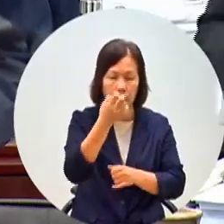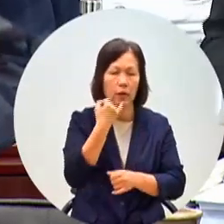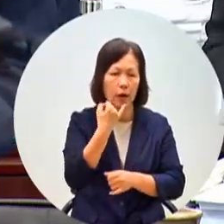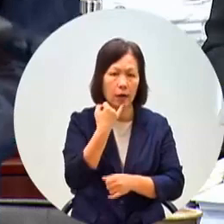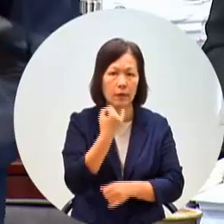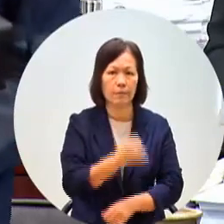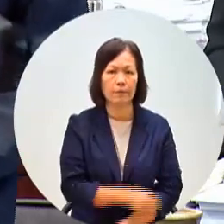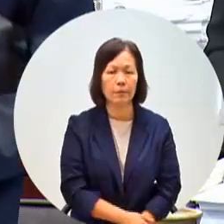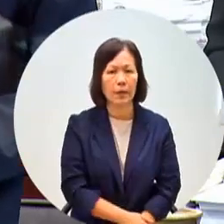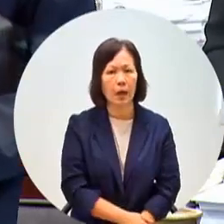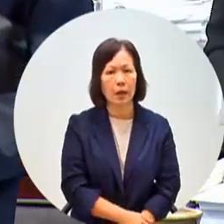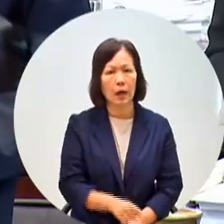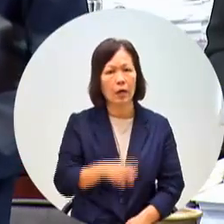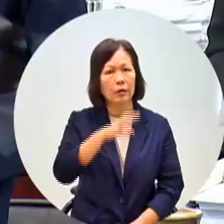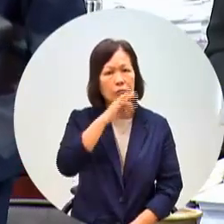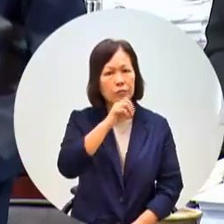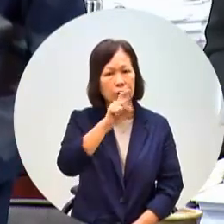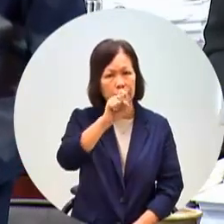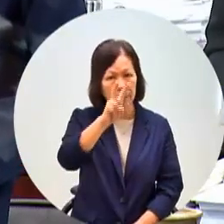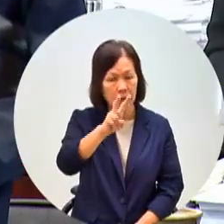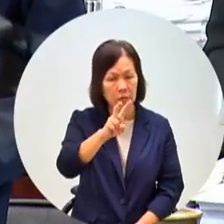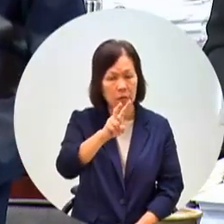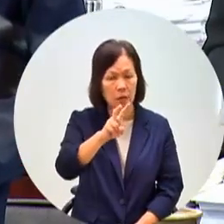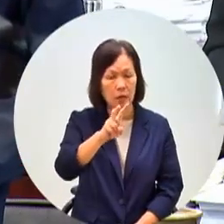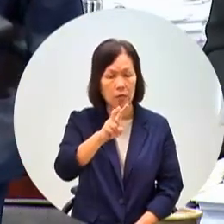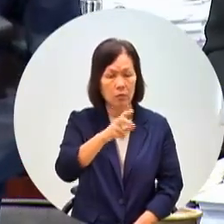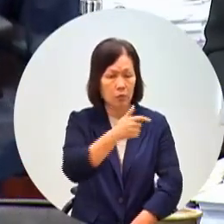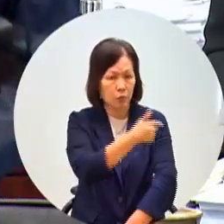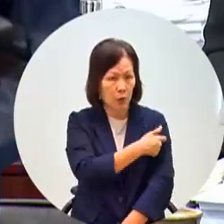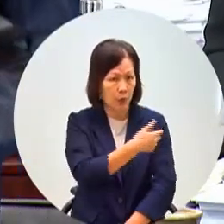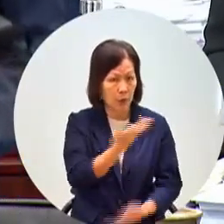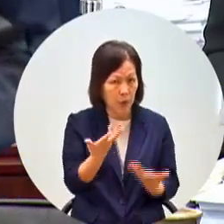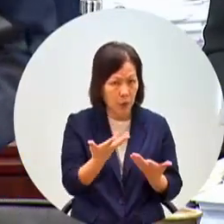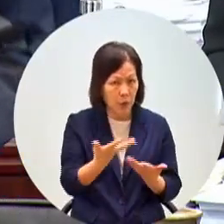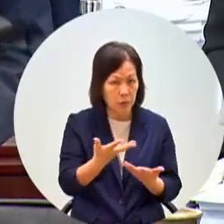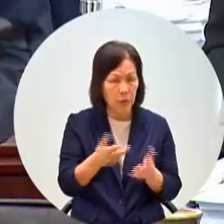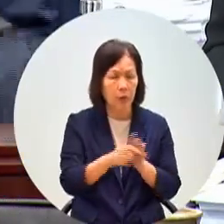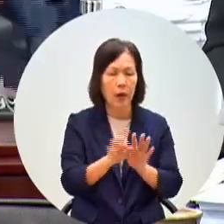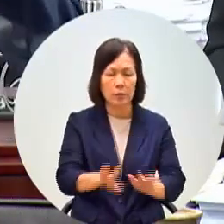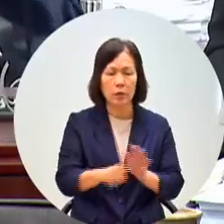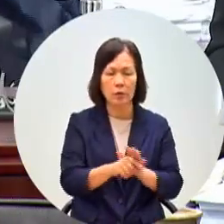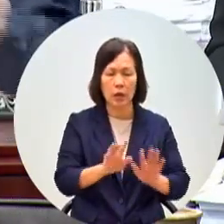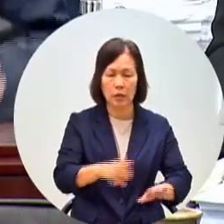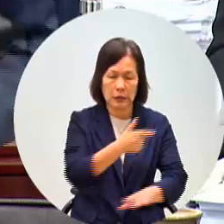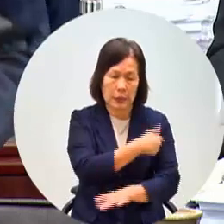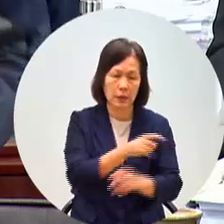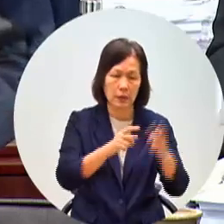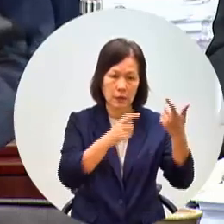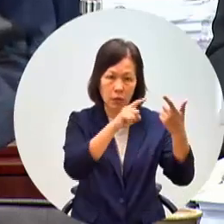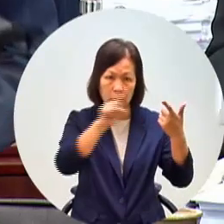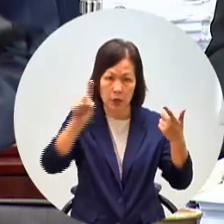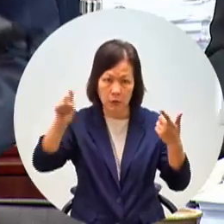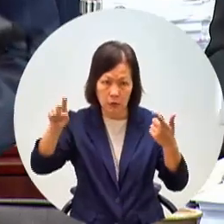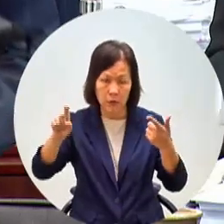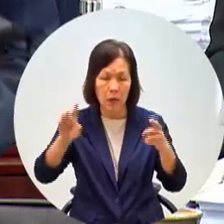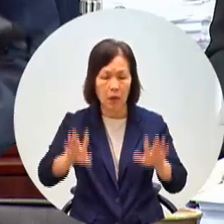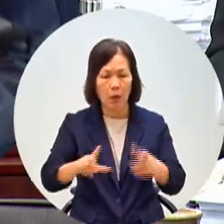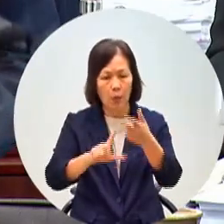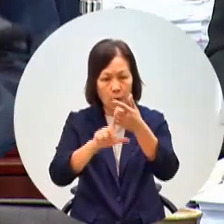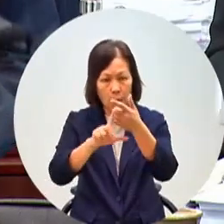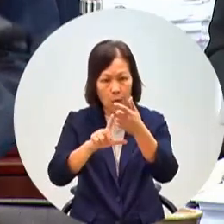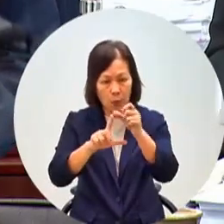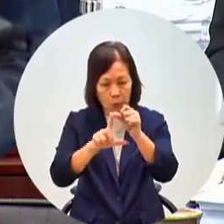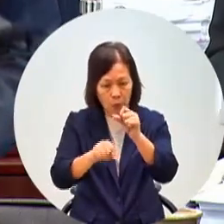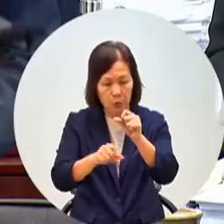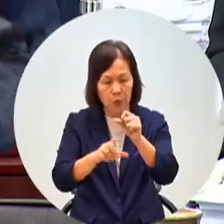那市长，那个12岁的专案入校可以施打吗？因为现在施打是6到11岁。 我们其实五月初就已经开始在